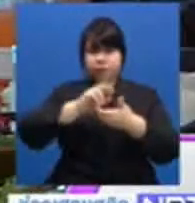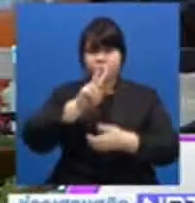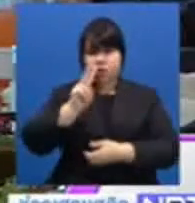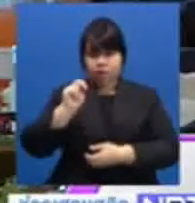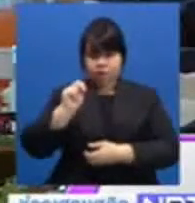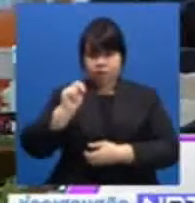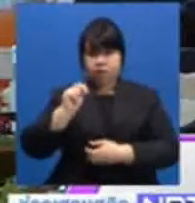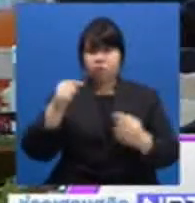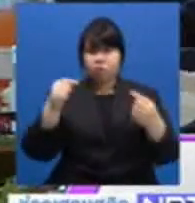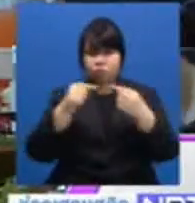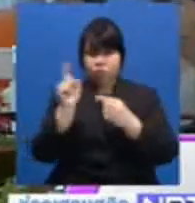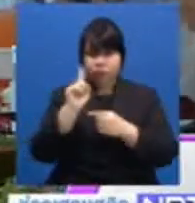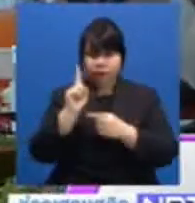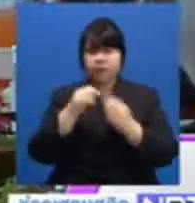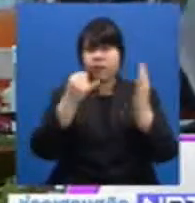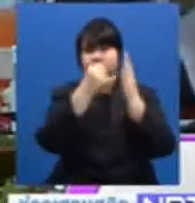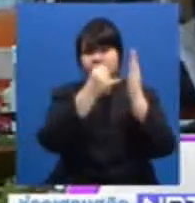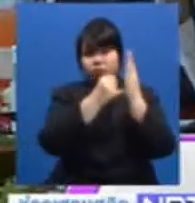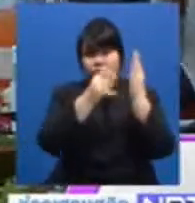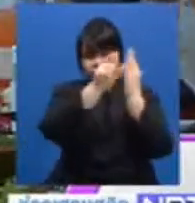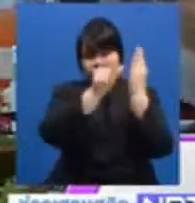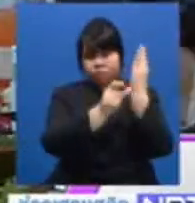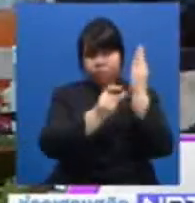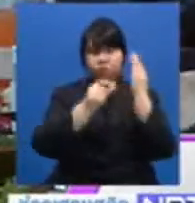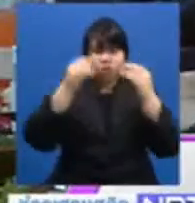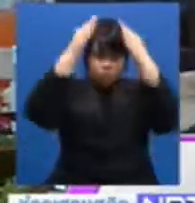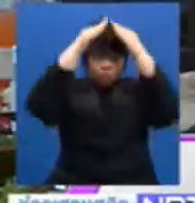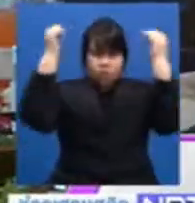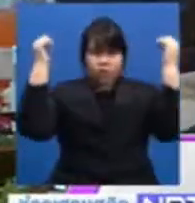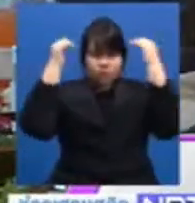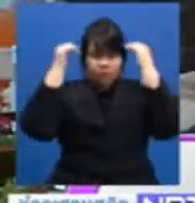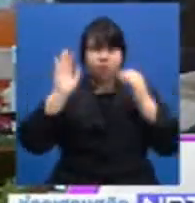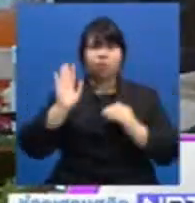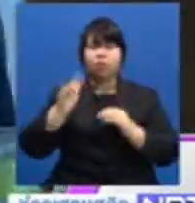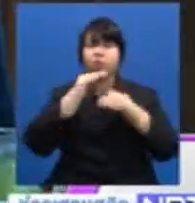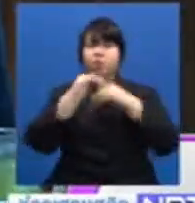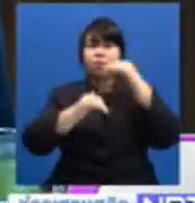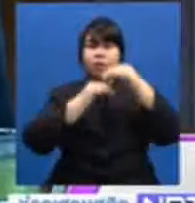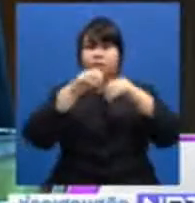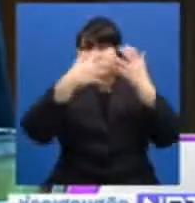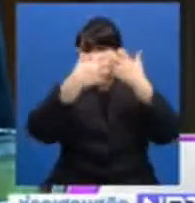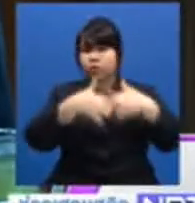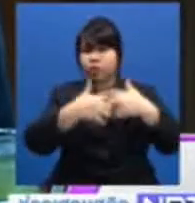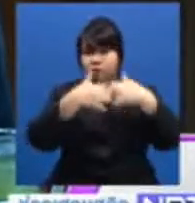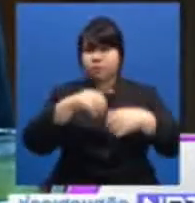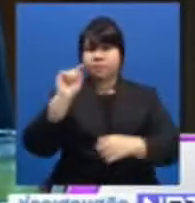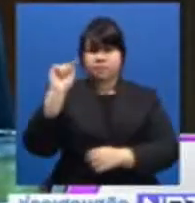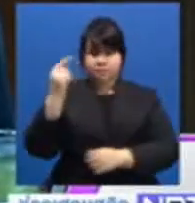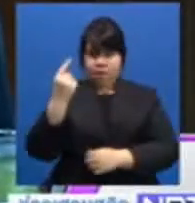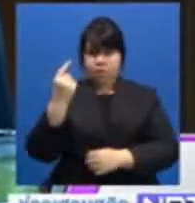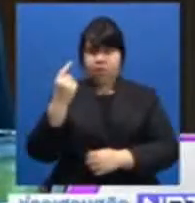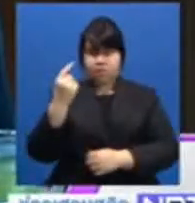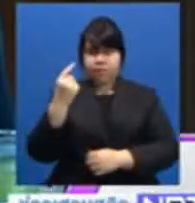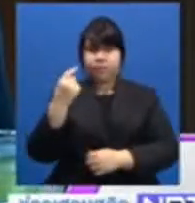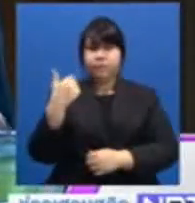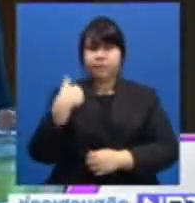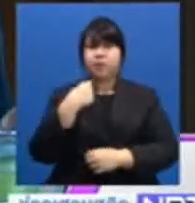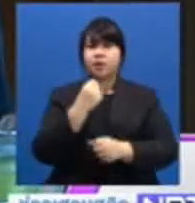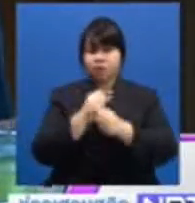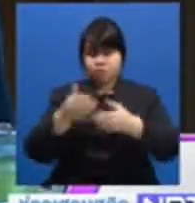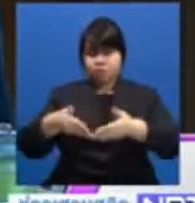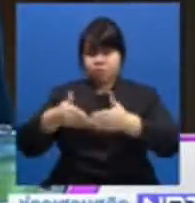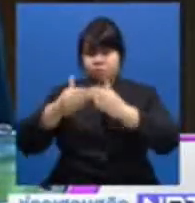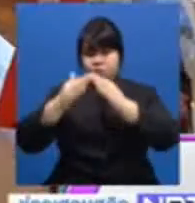กรรมการประชาชนจังหวัดดองในประเทศเวียดนามเพื่อพัฒนาเมืองอุตสาหกรรมใหม่โครงการอมตะซิตี้ลำทัณฑ์